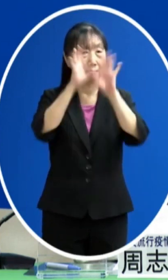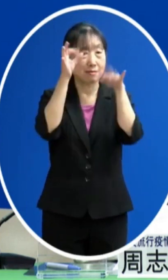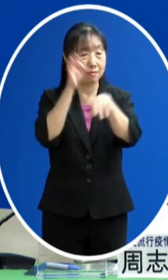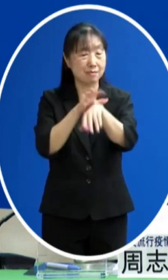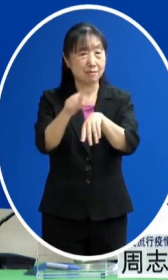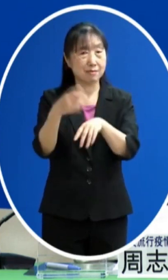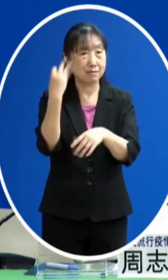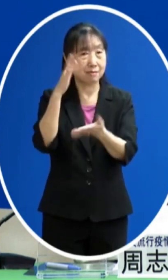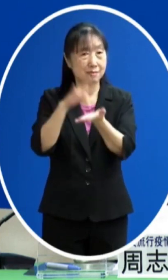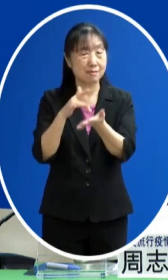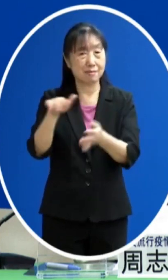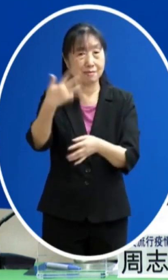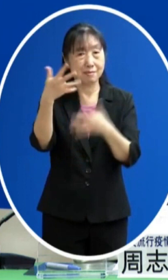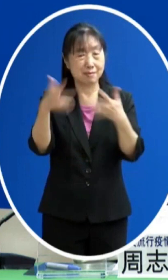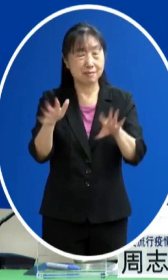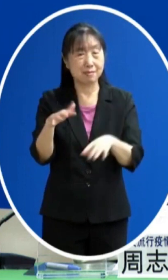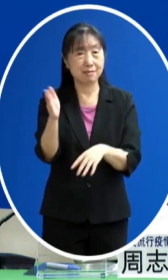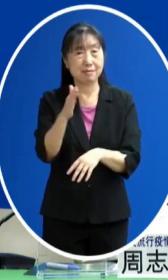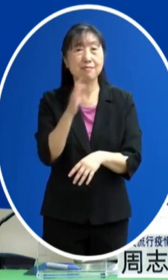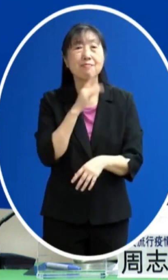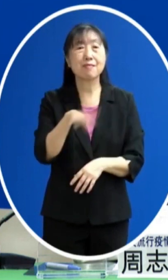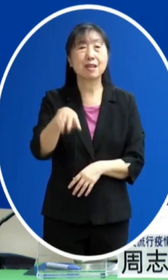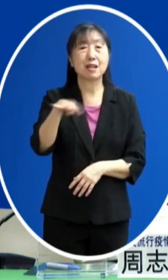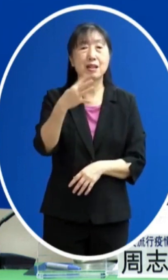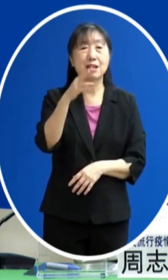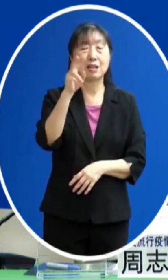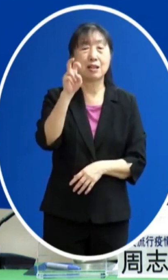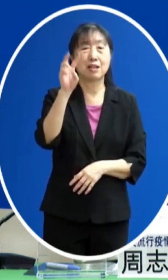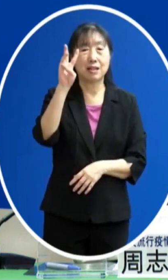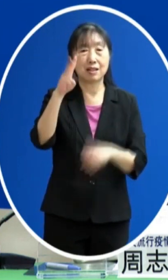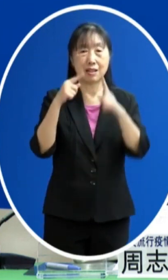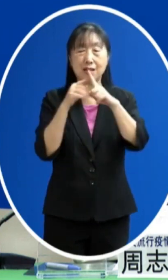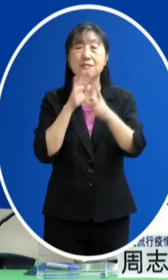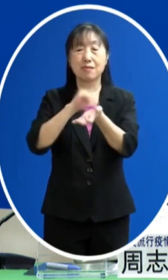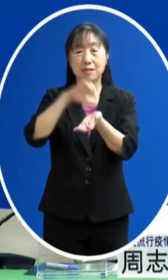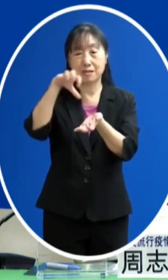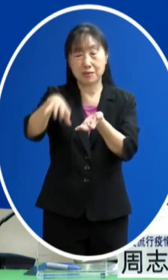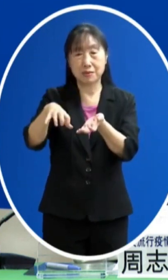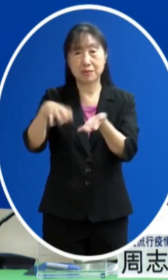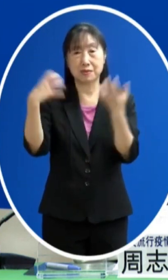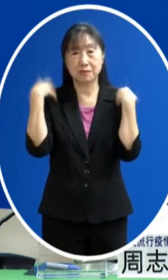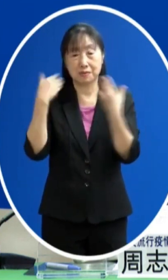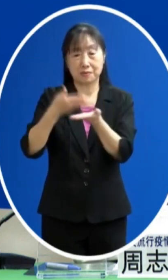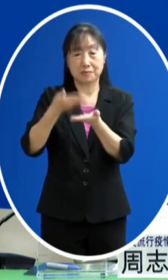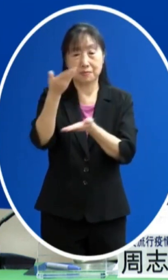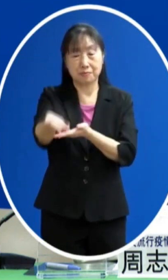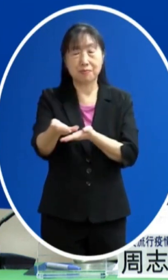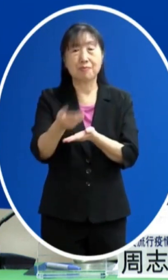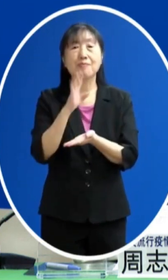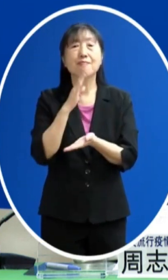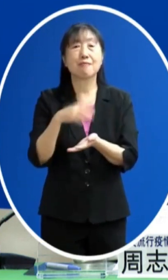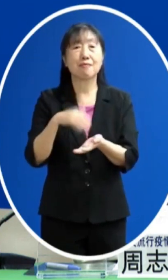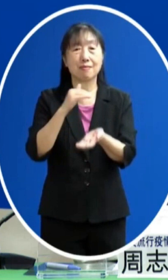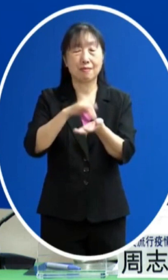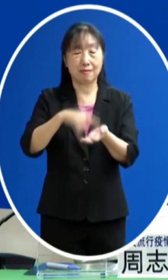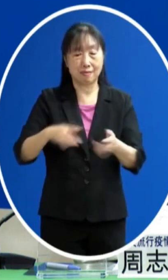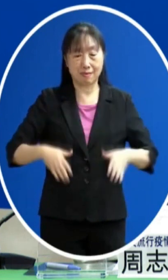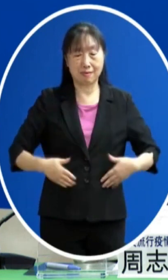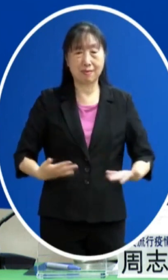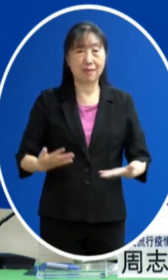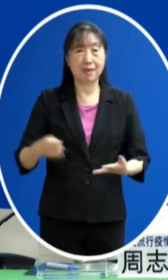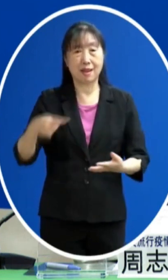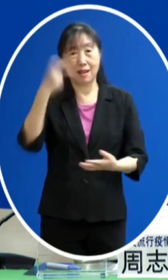新药800多份里面有423人份，是从医院这边来开立的，那也包括就是医院所负责的急检